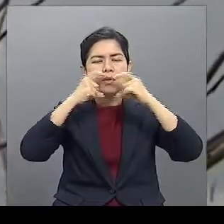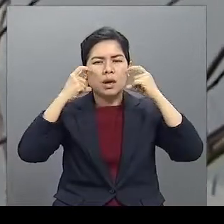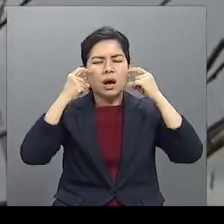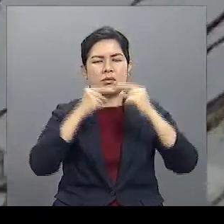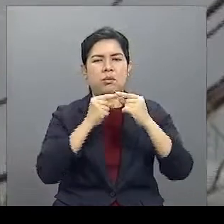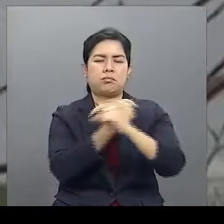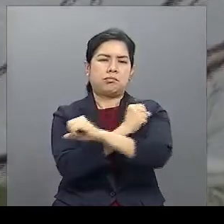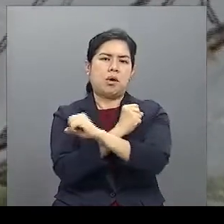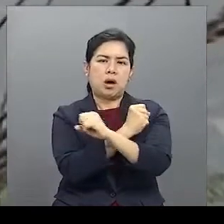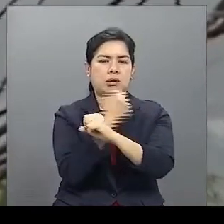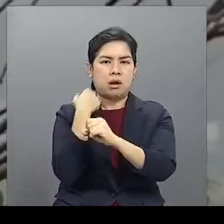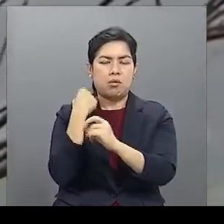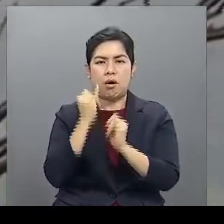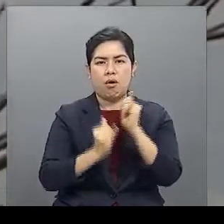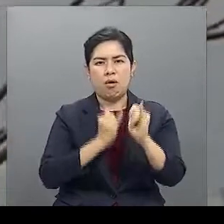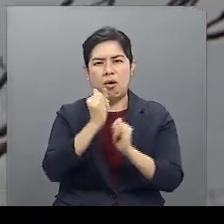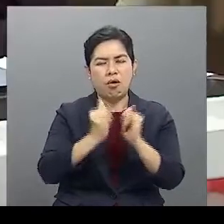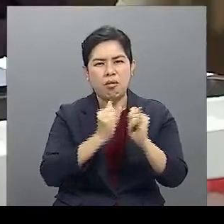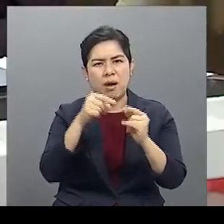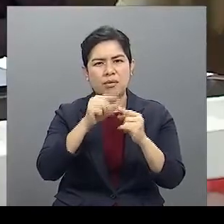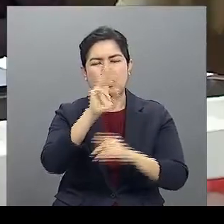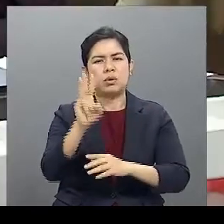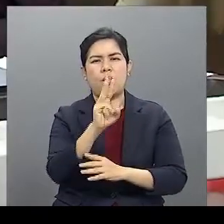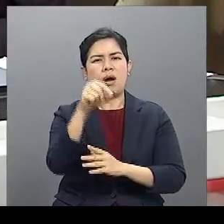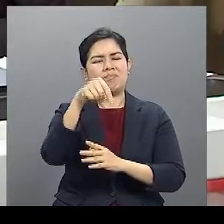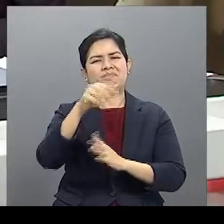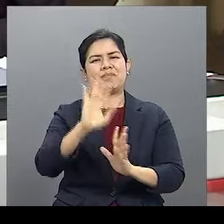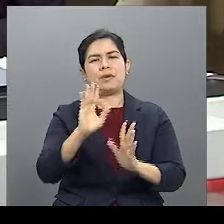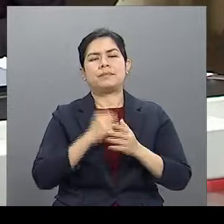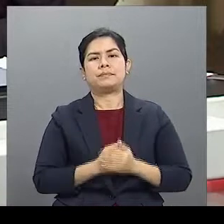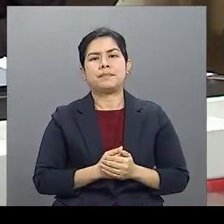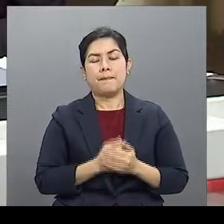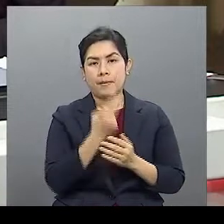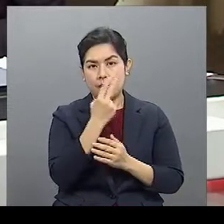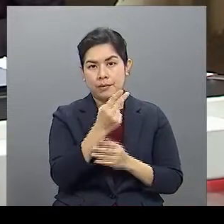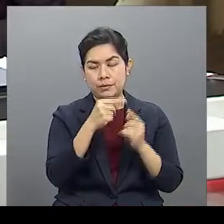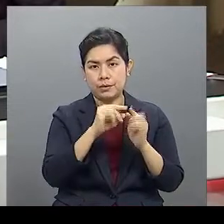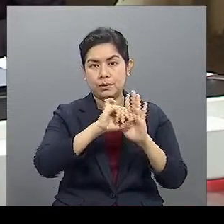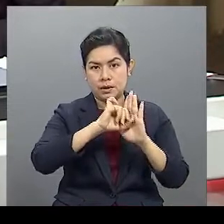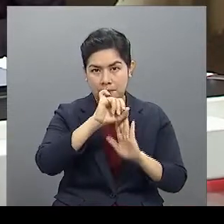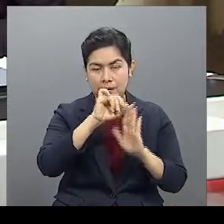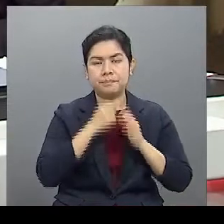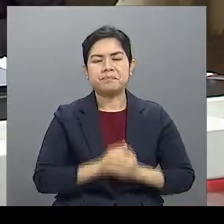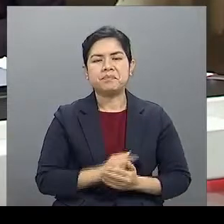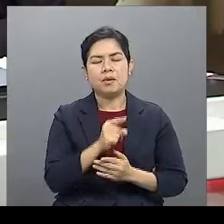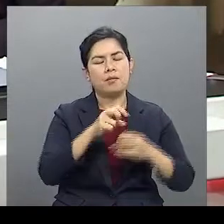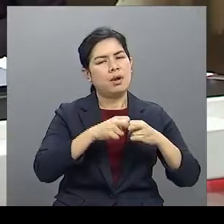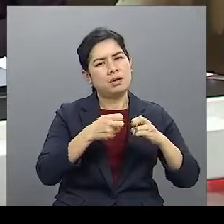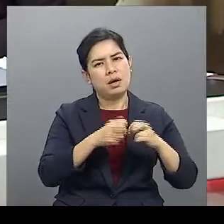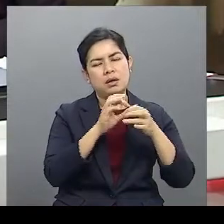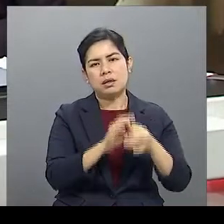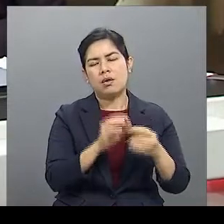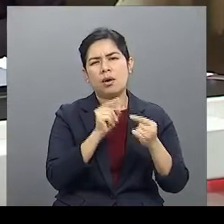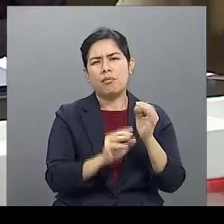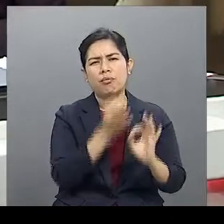ลางแจ้งในช่วงเวลานี้ค่ะ คุณผู้ชมคะที่จังหวัดเชียงใหม่เป็นหนึ่งในหลายจังหวัดที่เกิดปัญหาไฟป่าแล้วก็ทำให้เกิดฝุ่